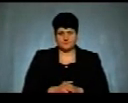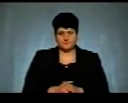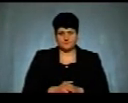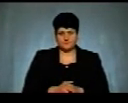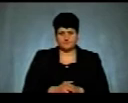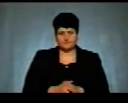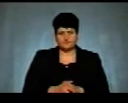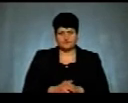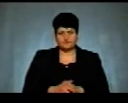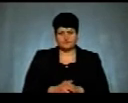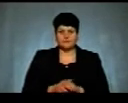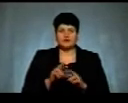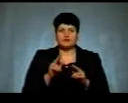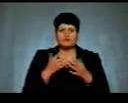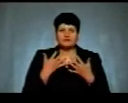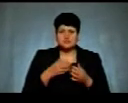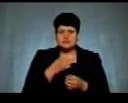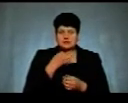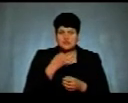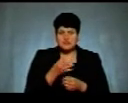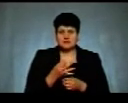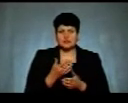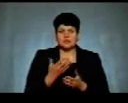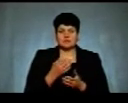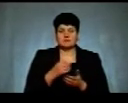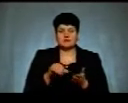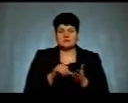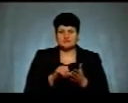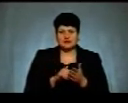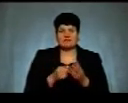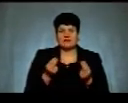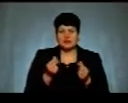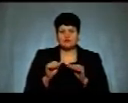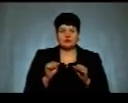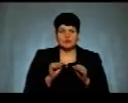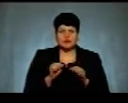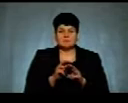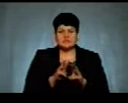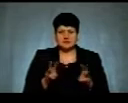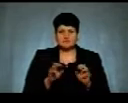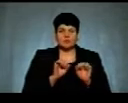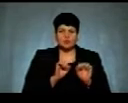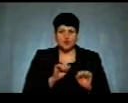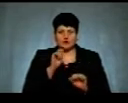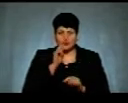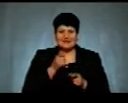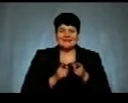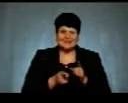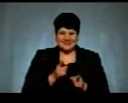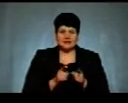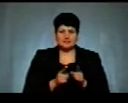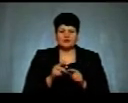Ну, як ви зазначили і довів представник фінансового управління Міністерства оборони України, дійсно, в